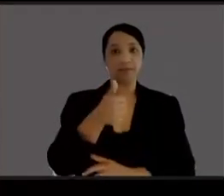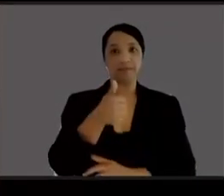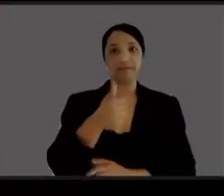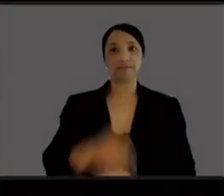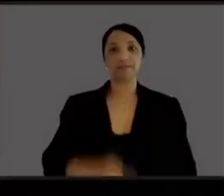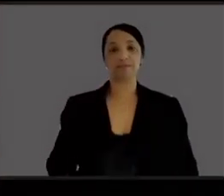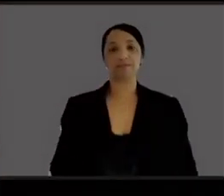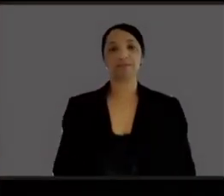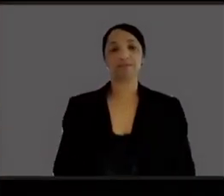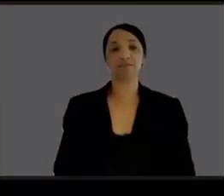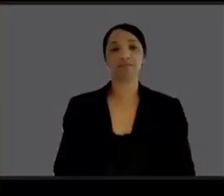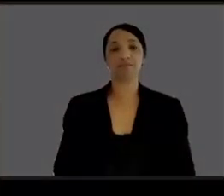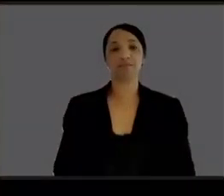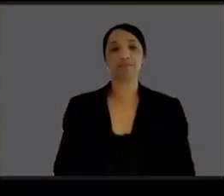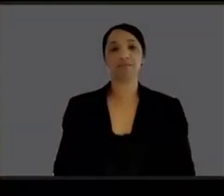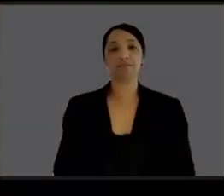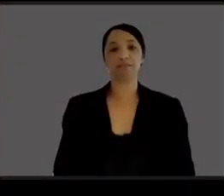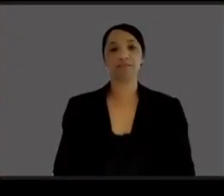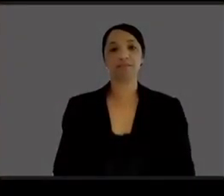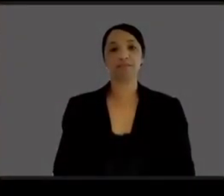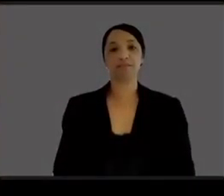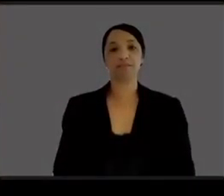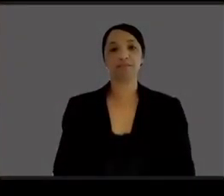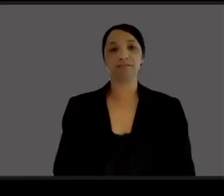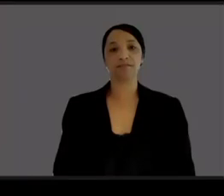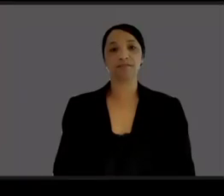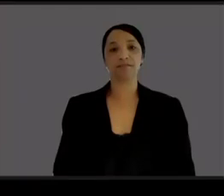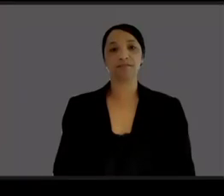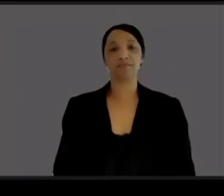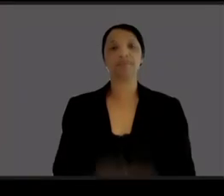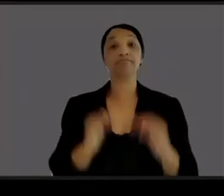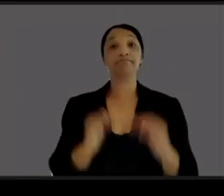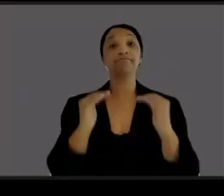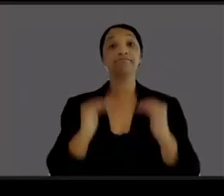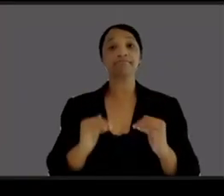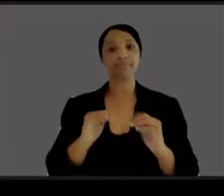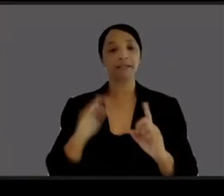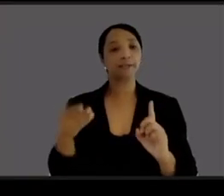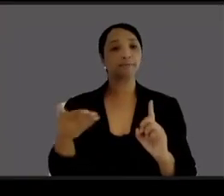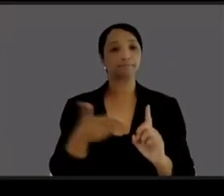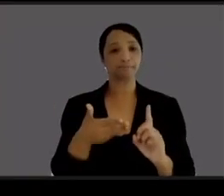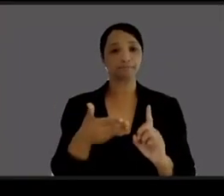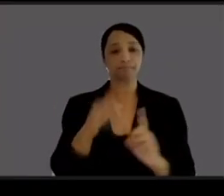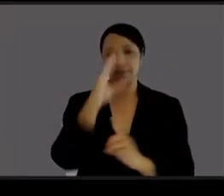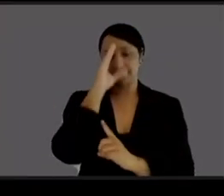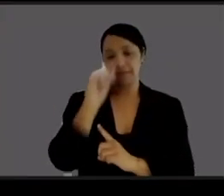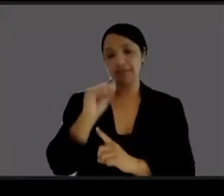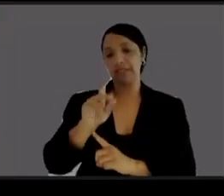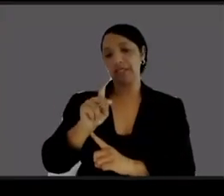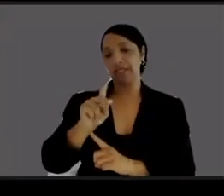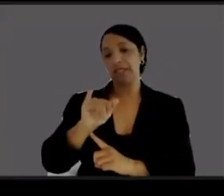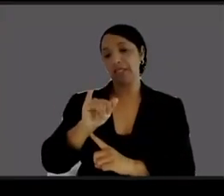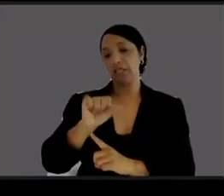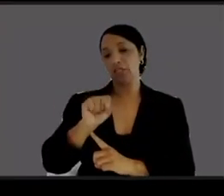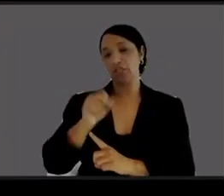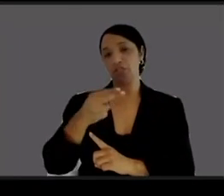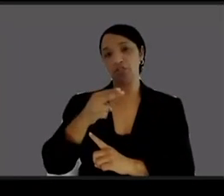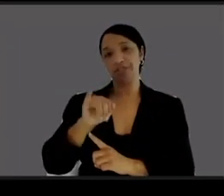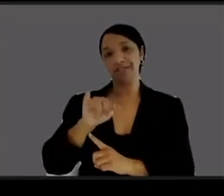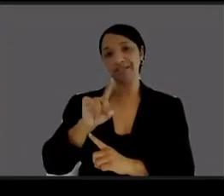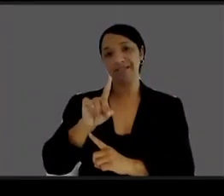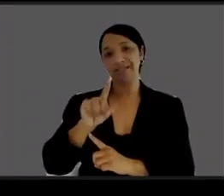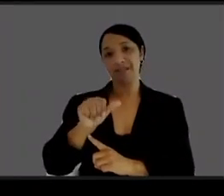صاحب السعاده اعطي الكلمه الان لدوله